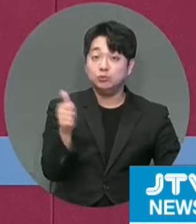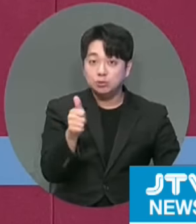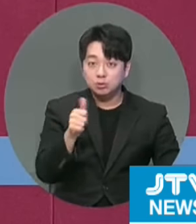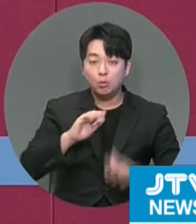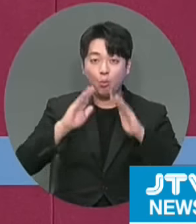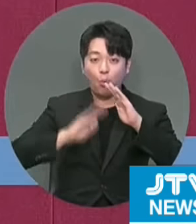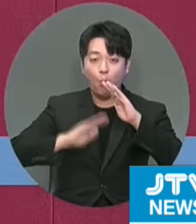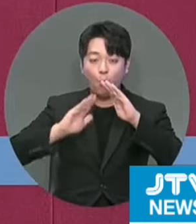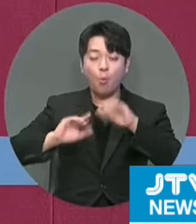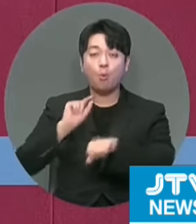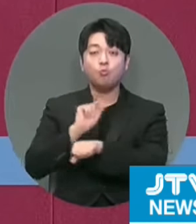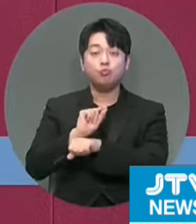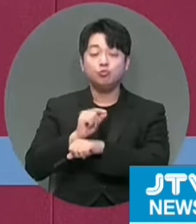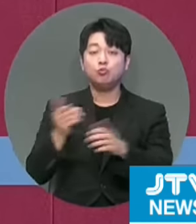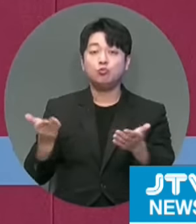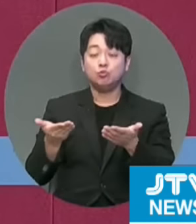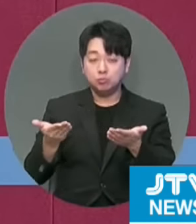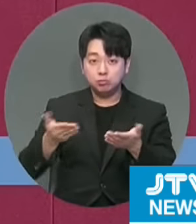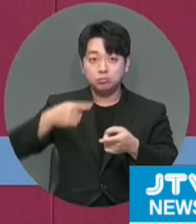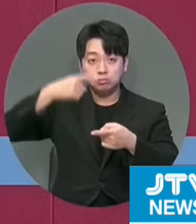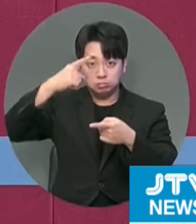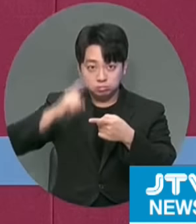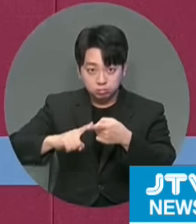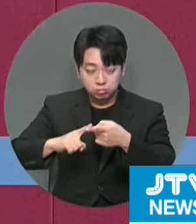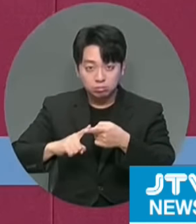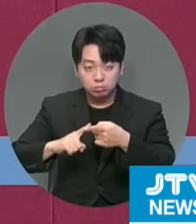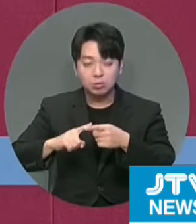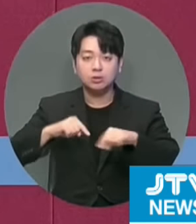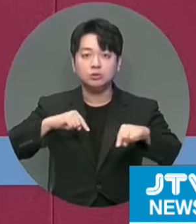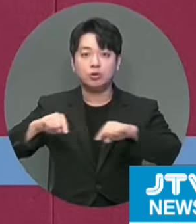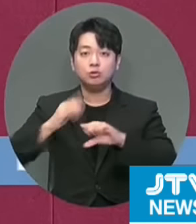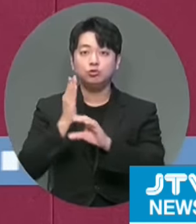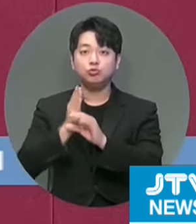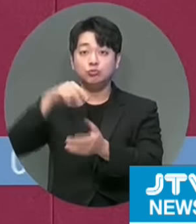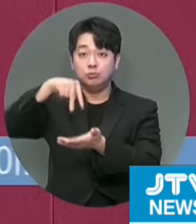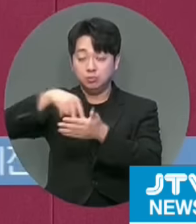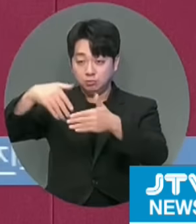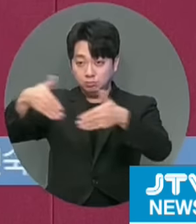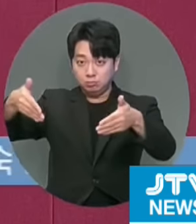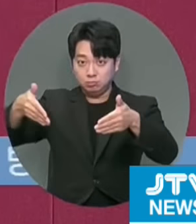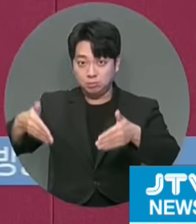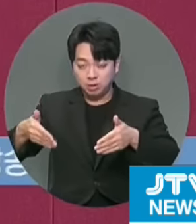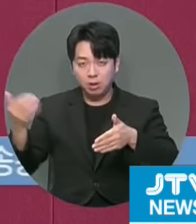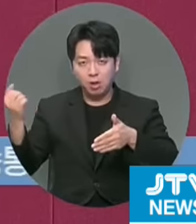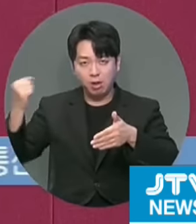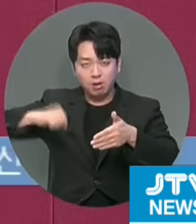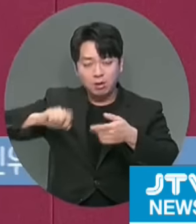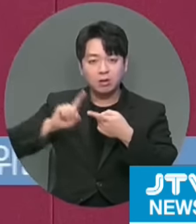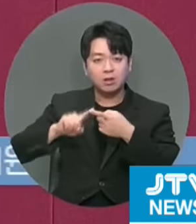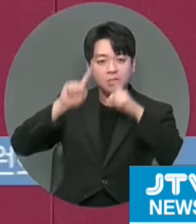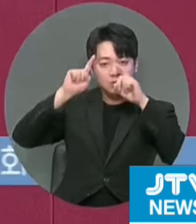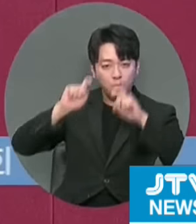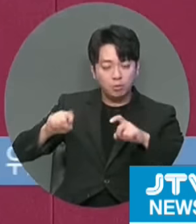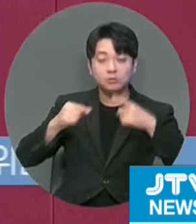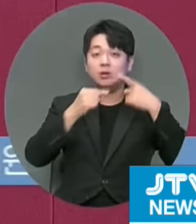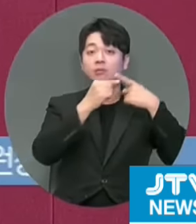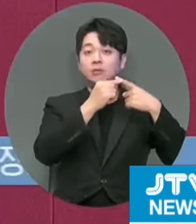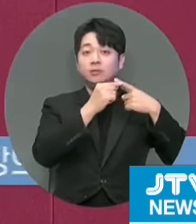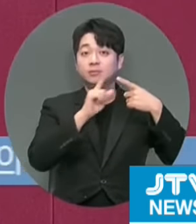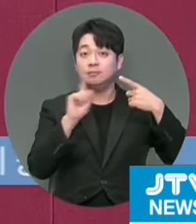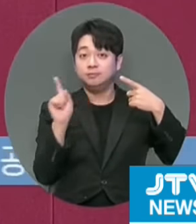정치적 중립의무 위반 의혹 등에 대한 감사원에 대한 감사 요구안은 첫째,